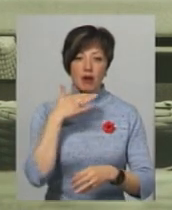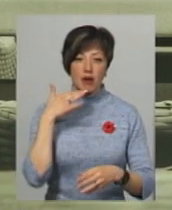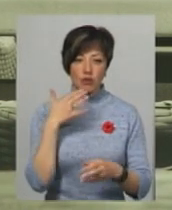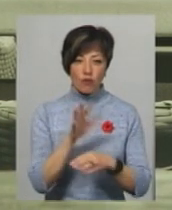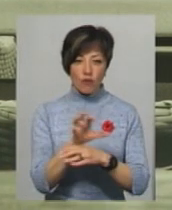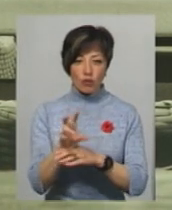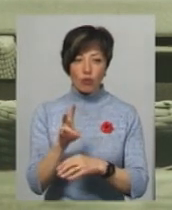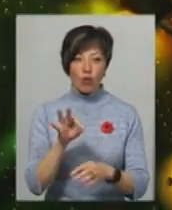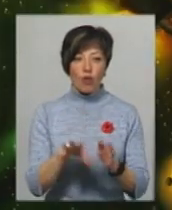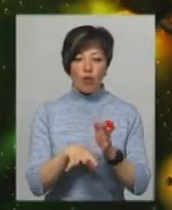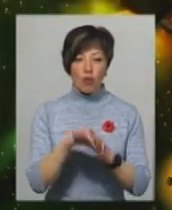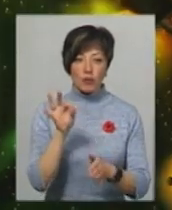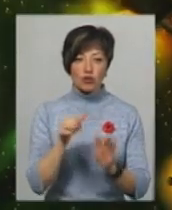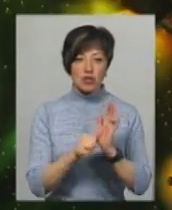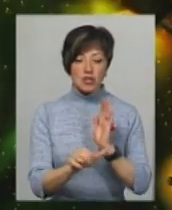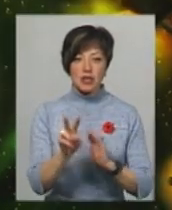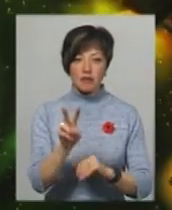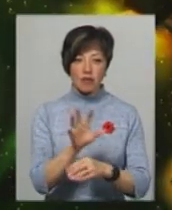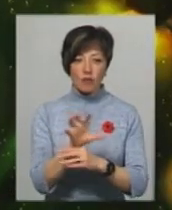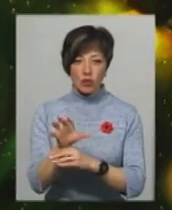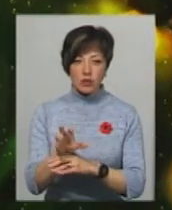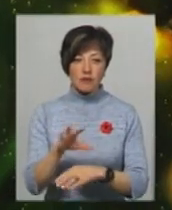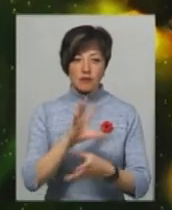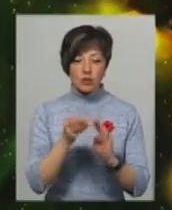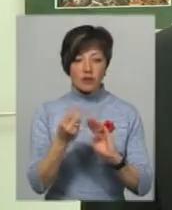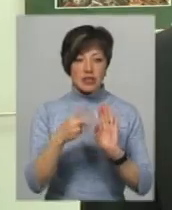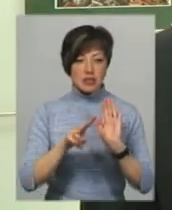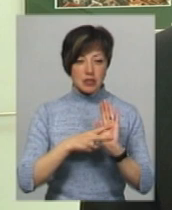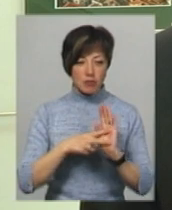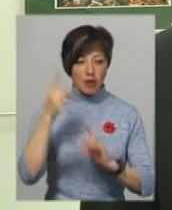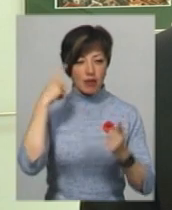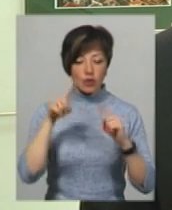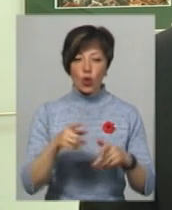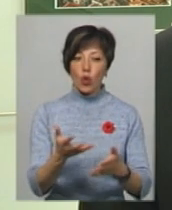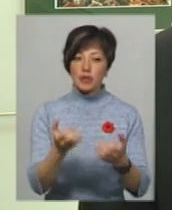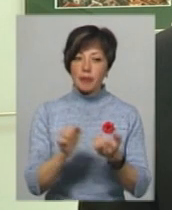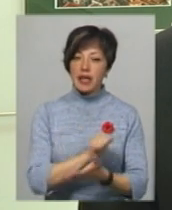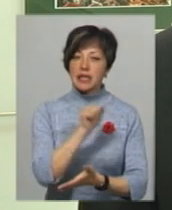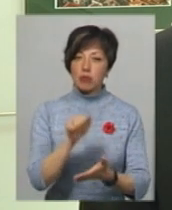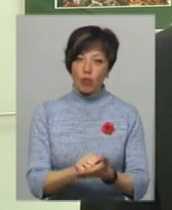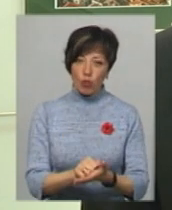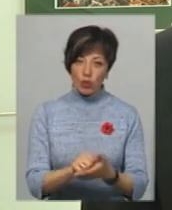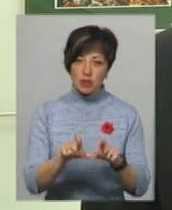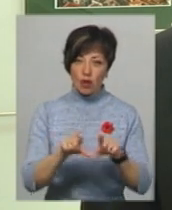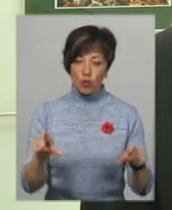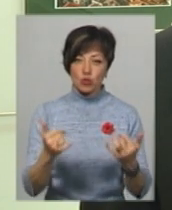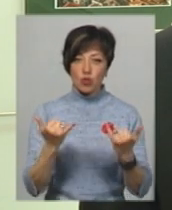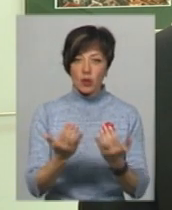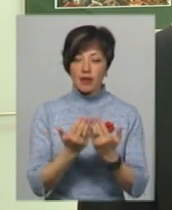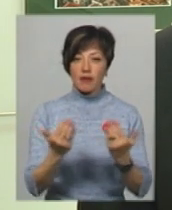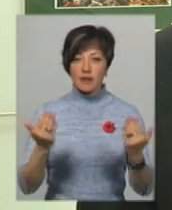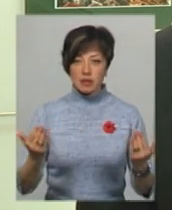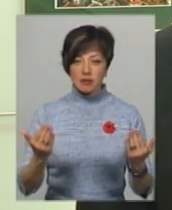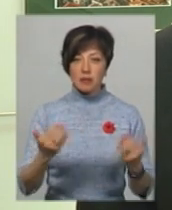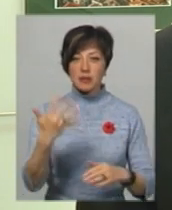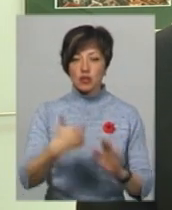Але були обрані 62 світлини 27 авторів, які отримали дипломи салону. Сьогодні на виставці